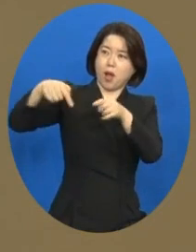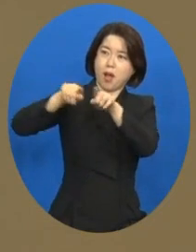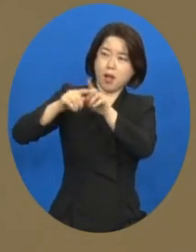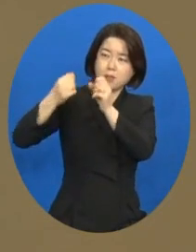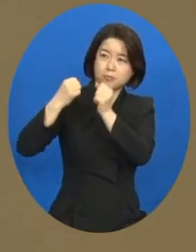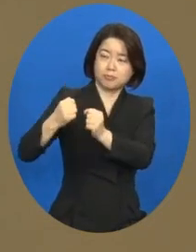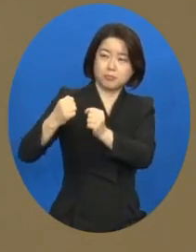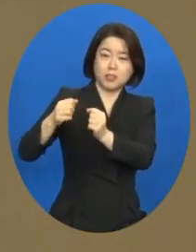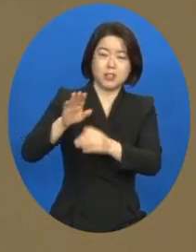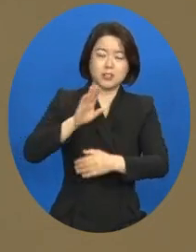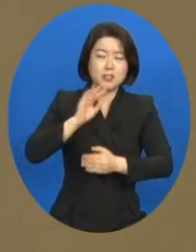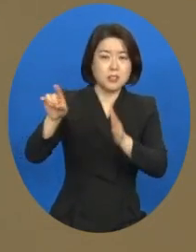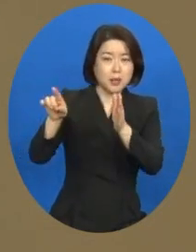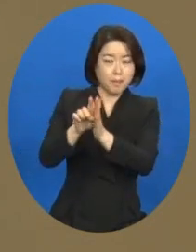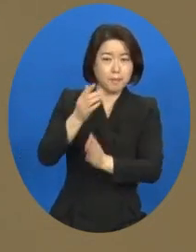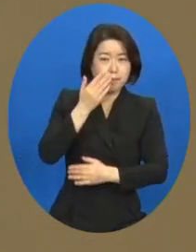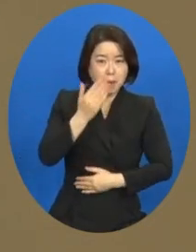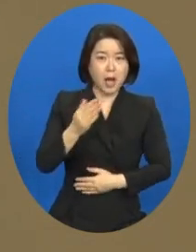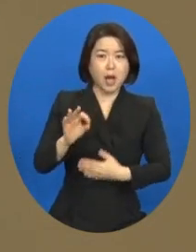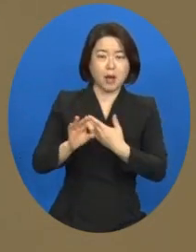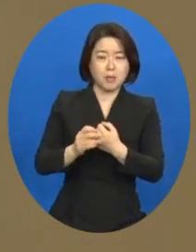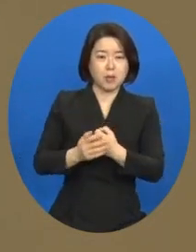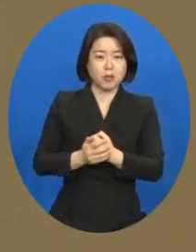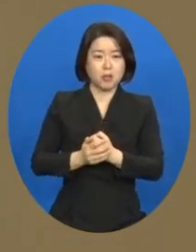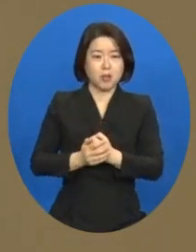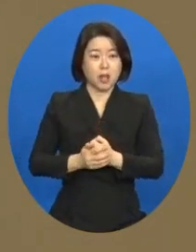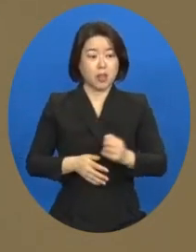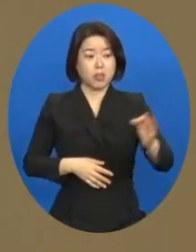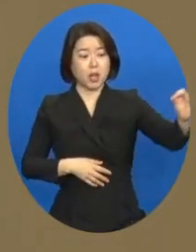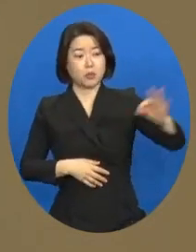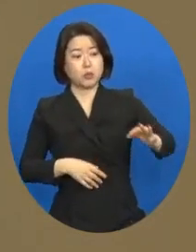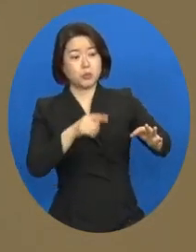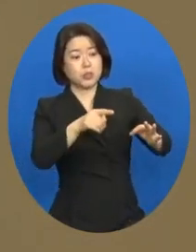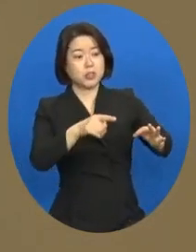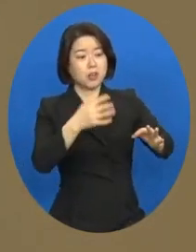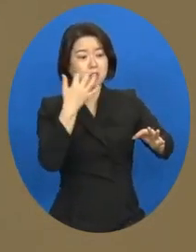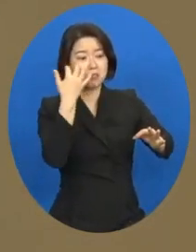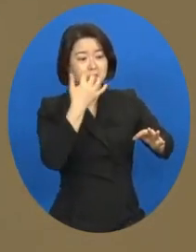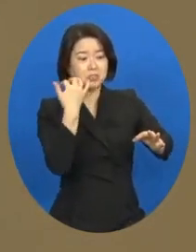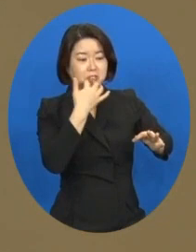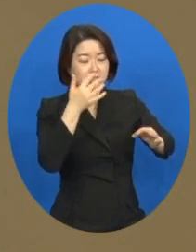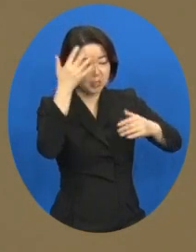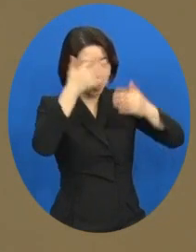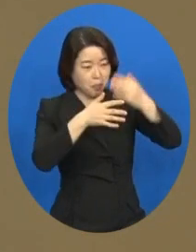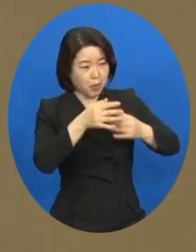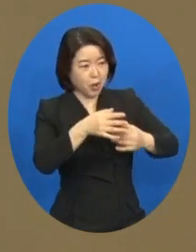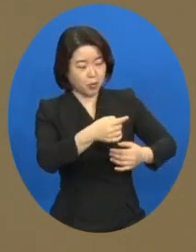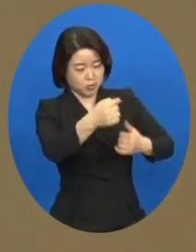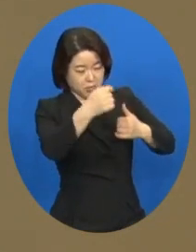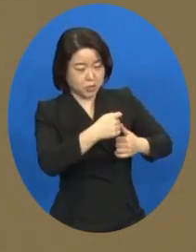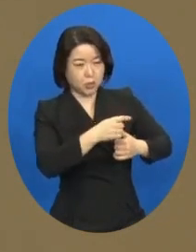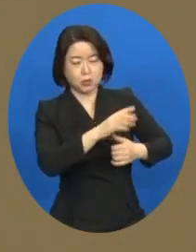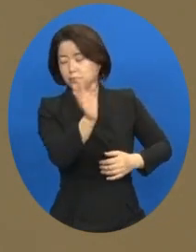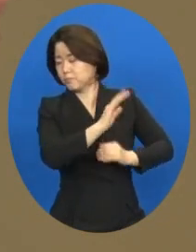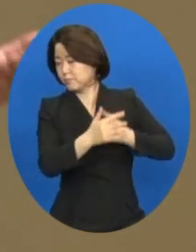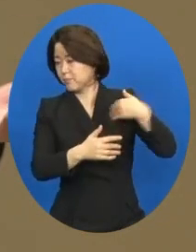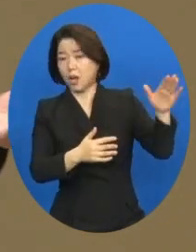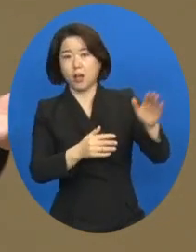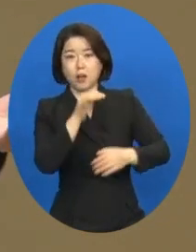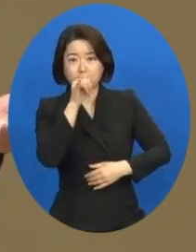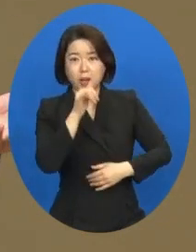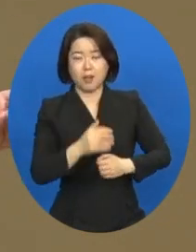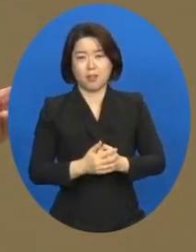진짜 믿어지면 돈 주고 보라고 그래도 안 봐요. 여러분, 가족이 있고